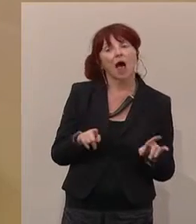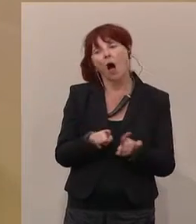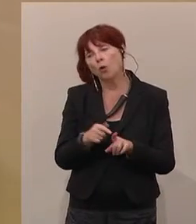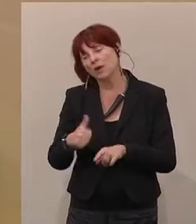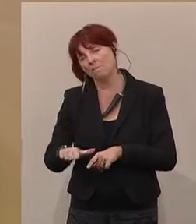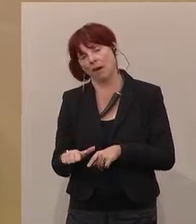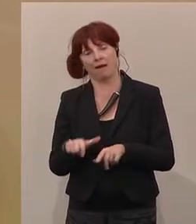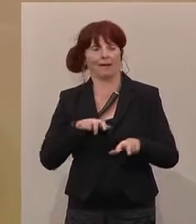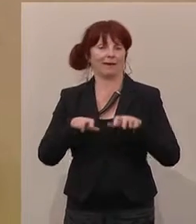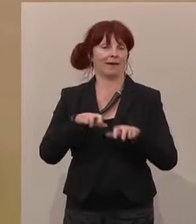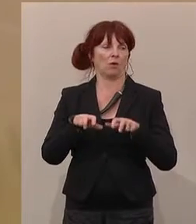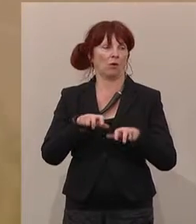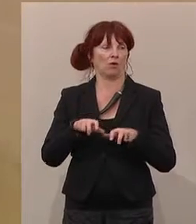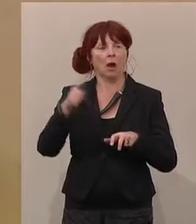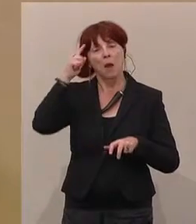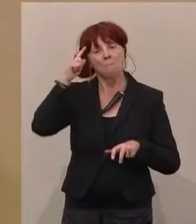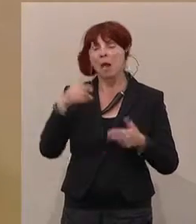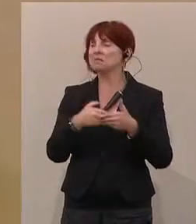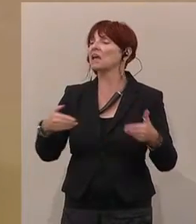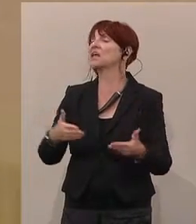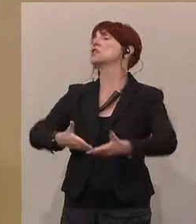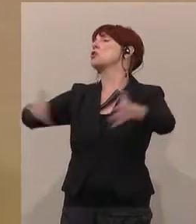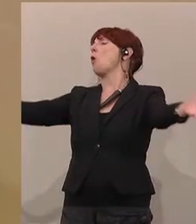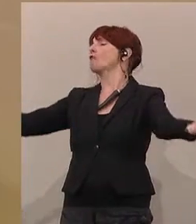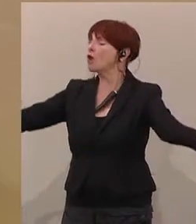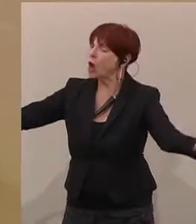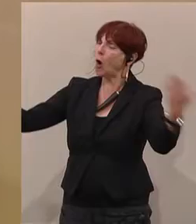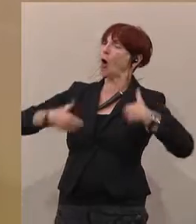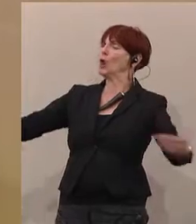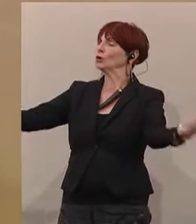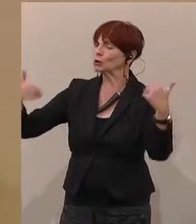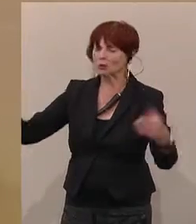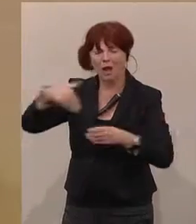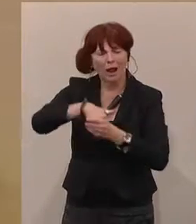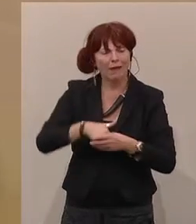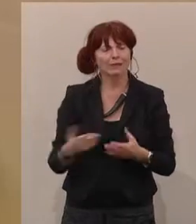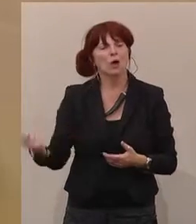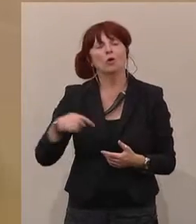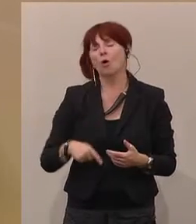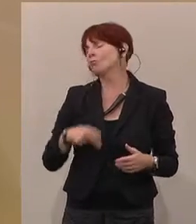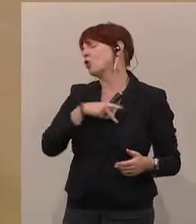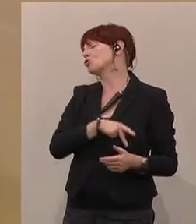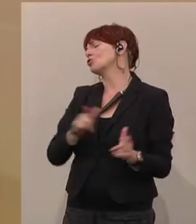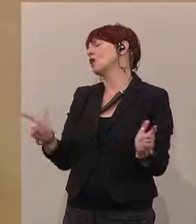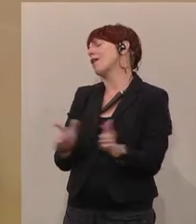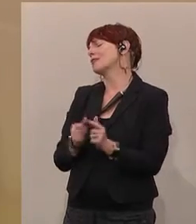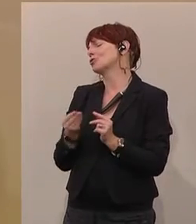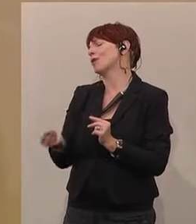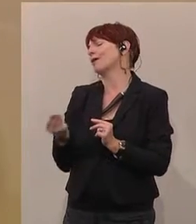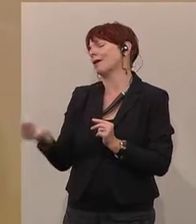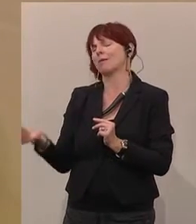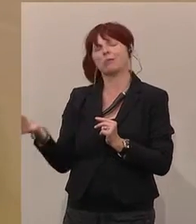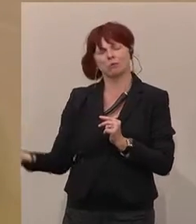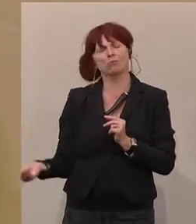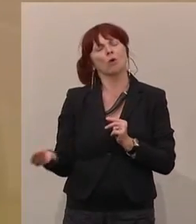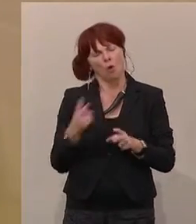Ja? Da würde es heißen, offene Grenzen, kommt alle hinein. Ihr bekommt unsere Sozialleistungen, für die fleißigen